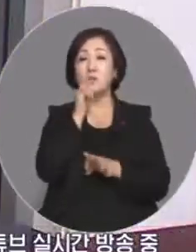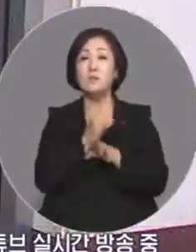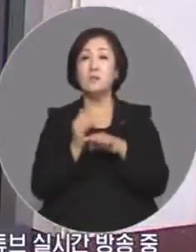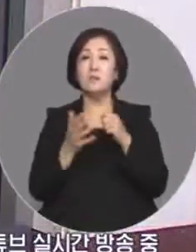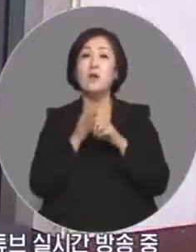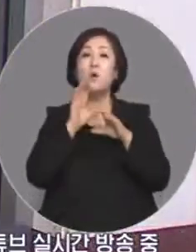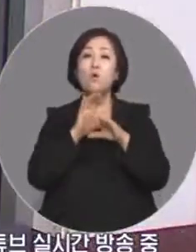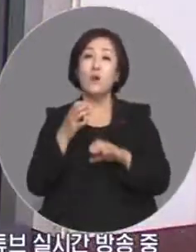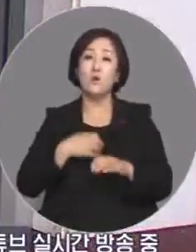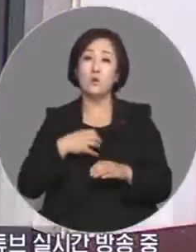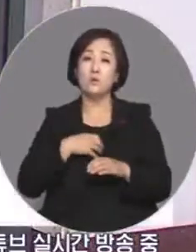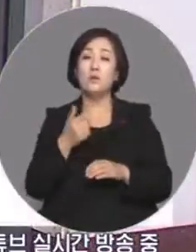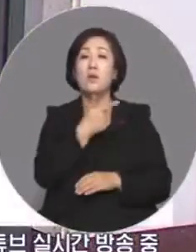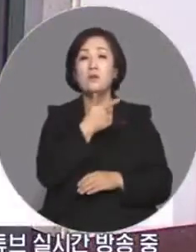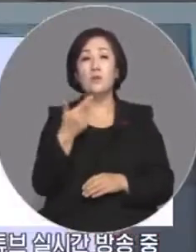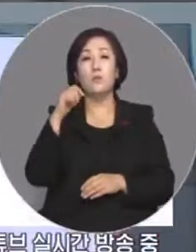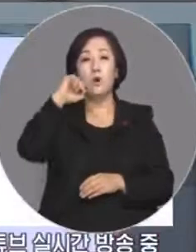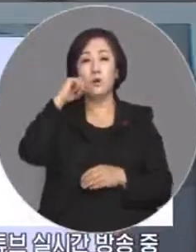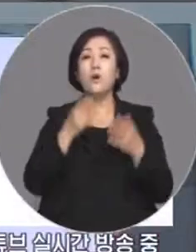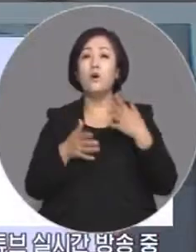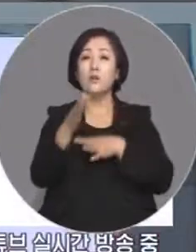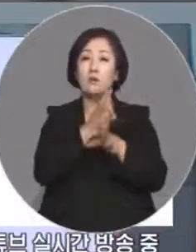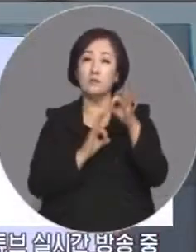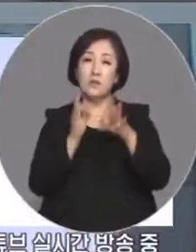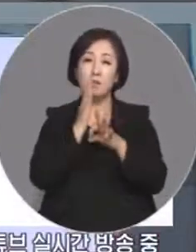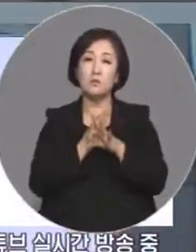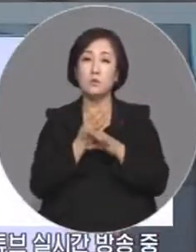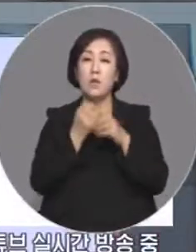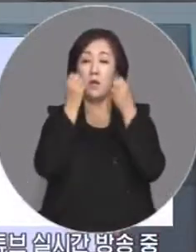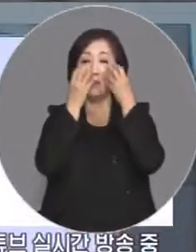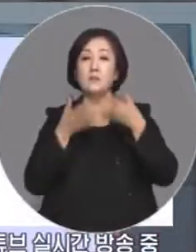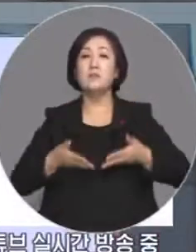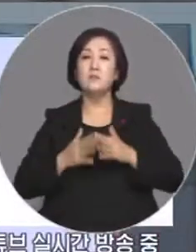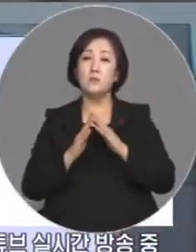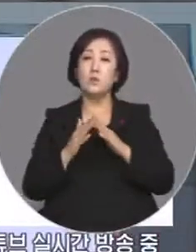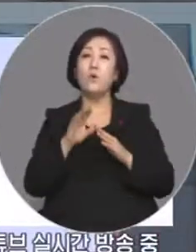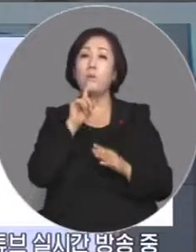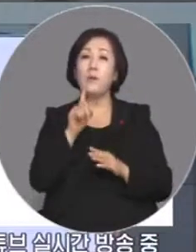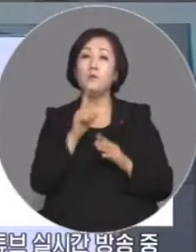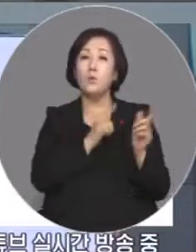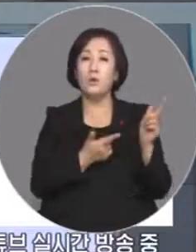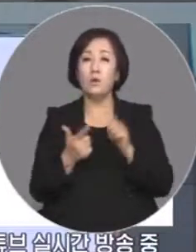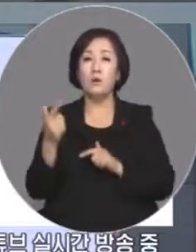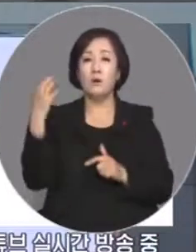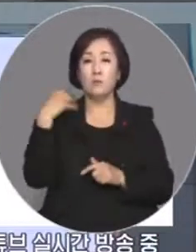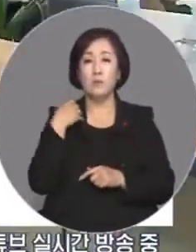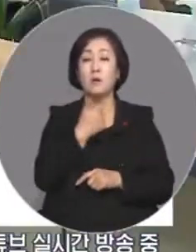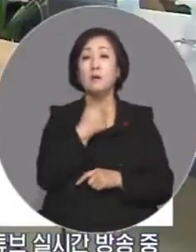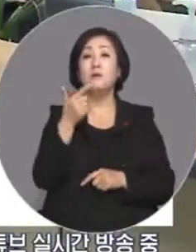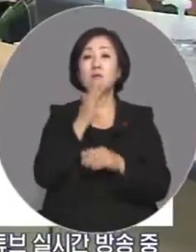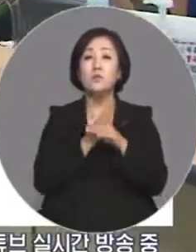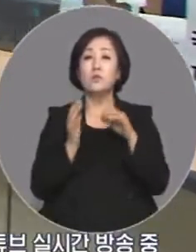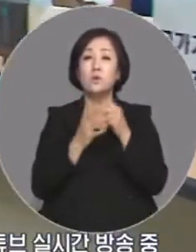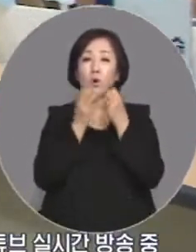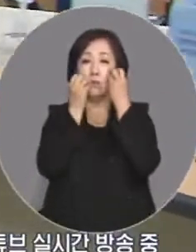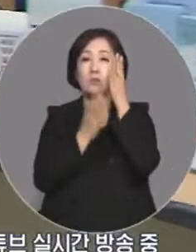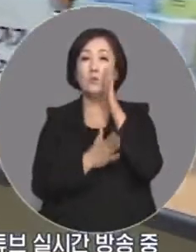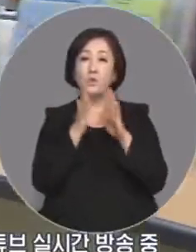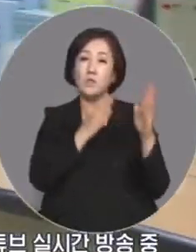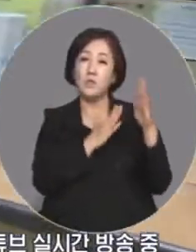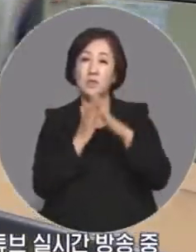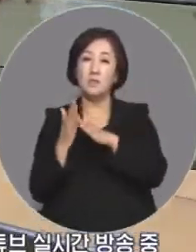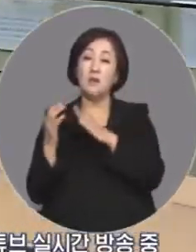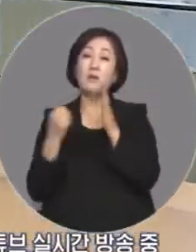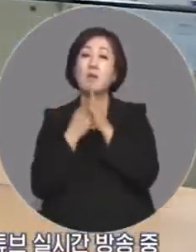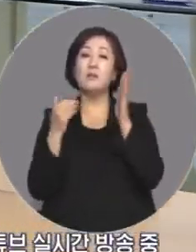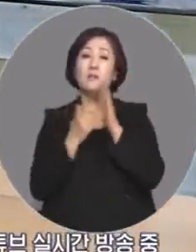위기로 모두가 어려운 시기에 부지 회관을 신축해야 하느냐는 여론도 큰 부담입니다. 혁신도시내 이전이